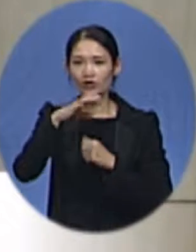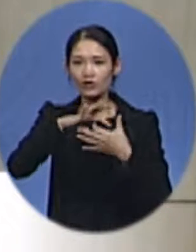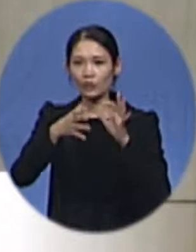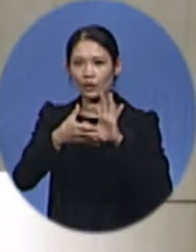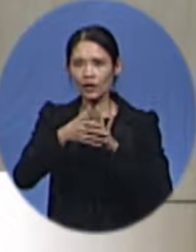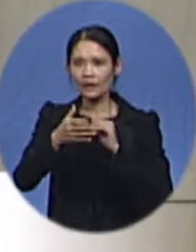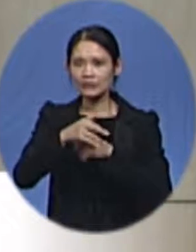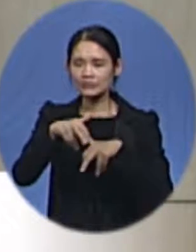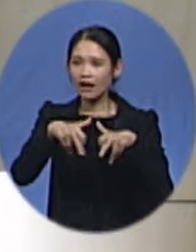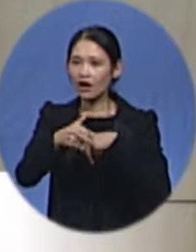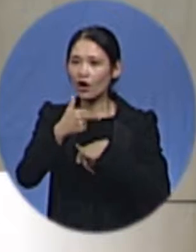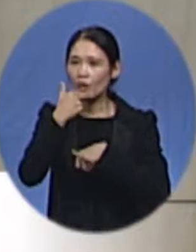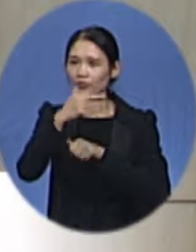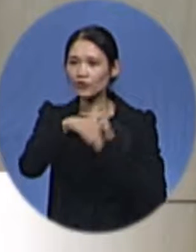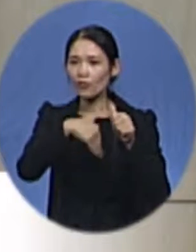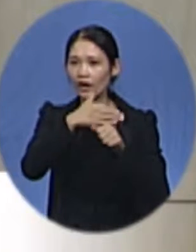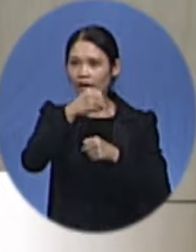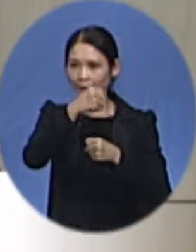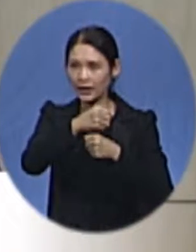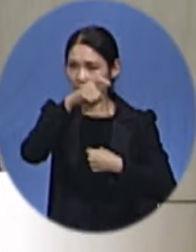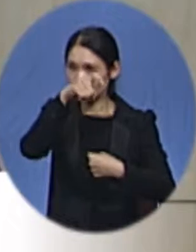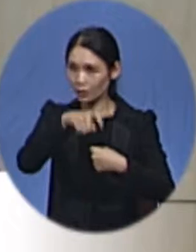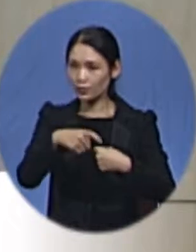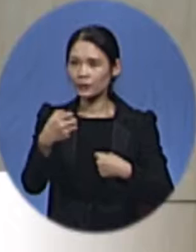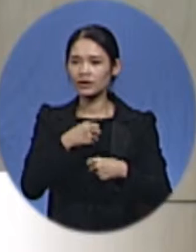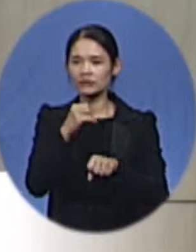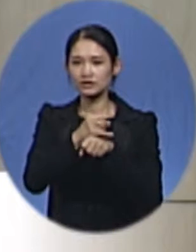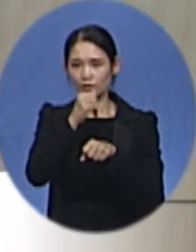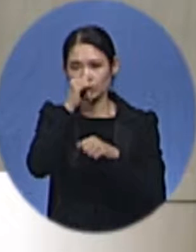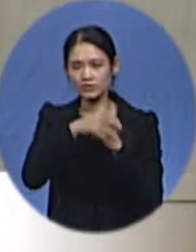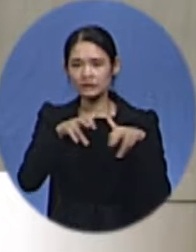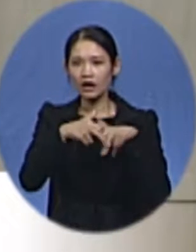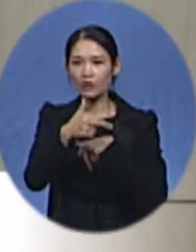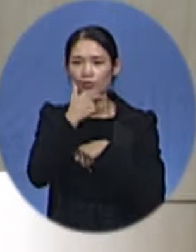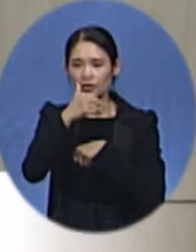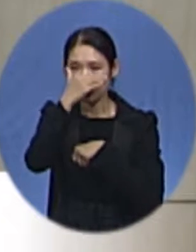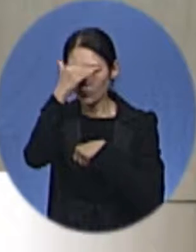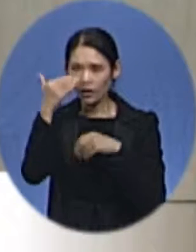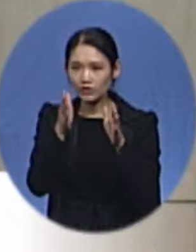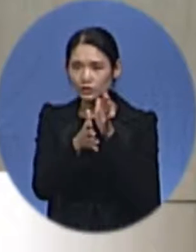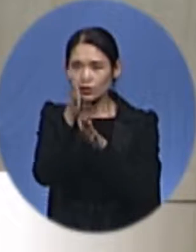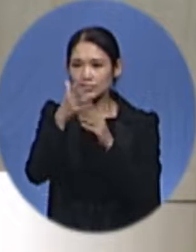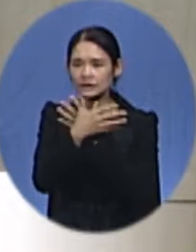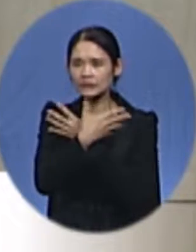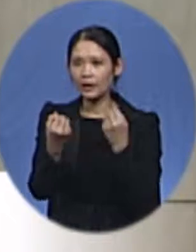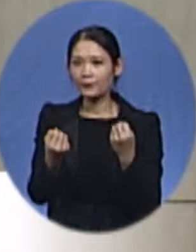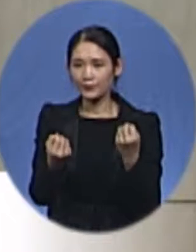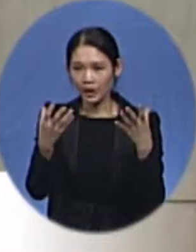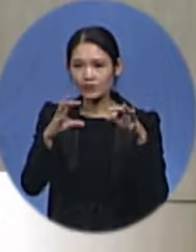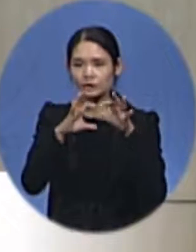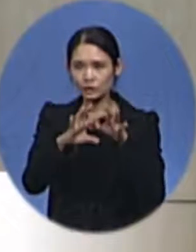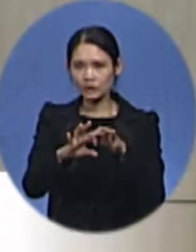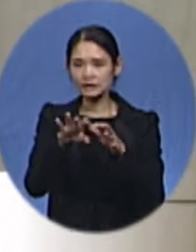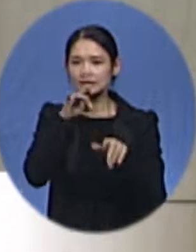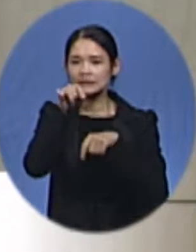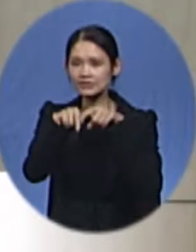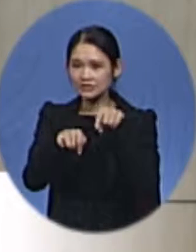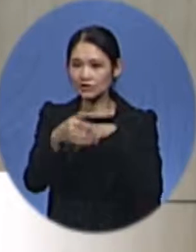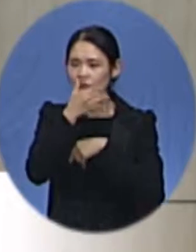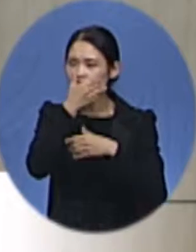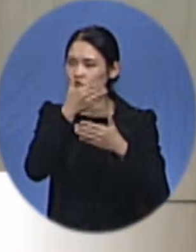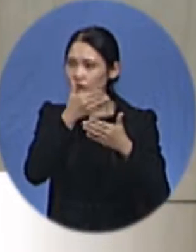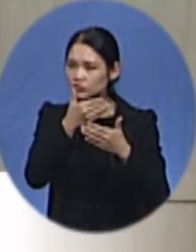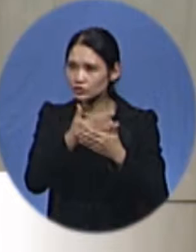프리 올림픽을 저희가 목표로 하고 있고 무장의 관광 도시 협약 시기야말로 이를 실천하는